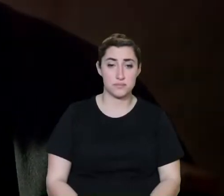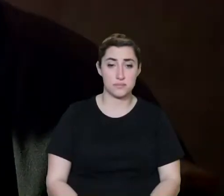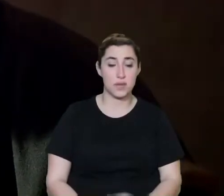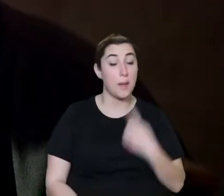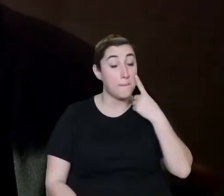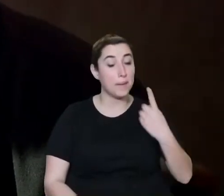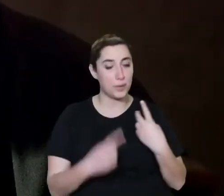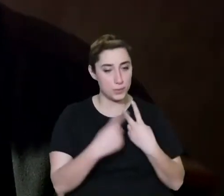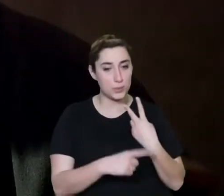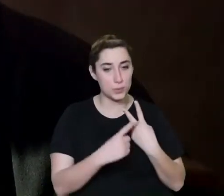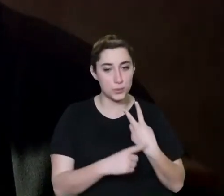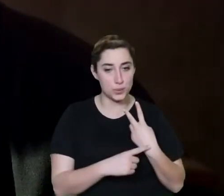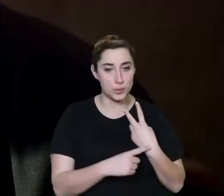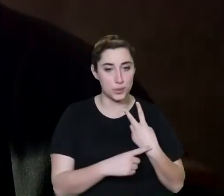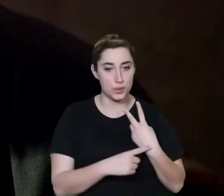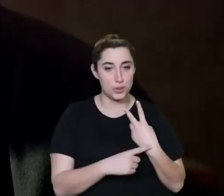Bak Yunus.